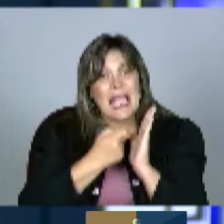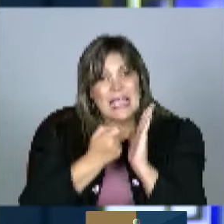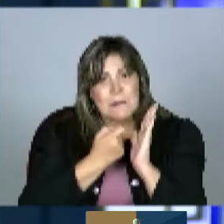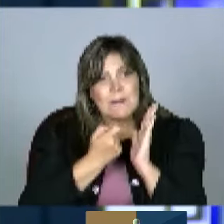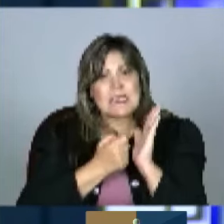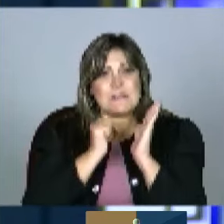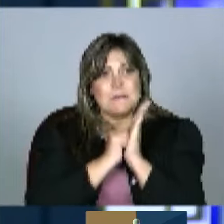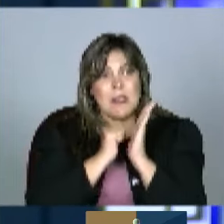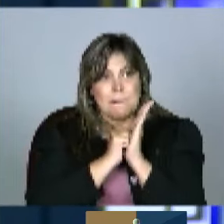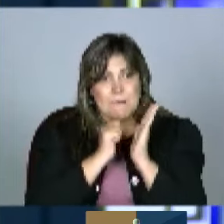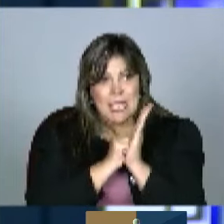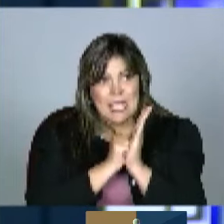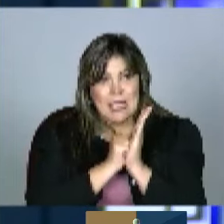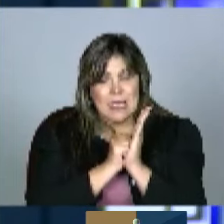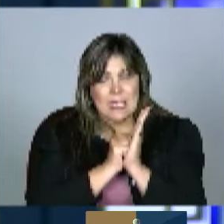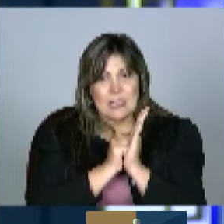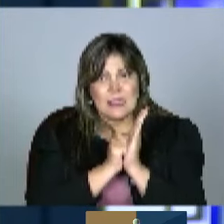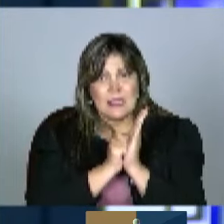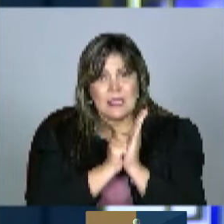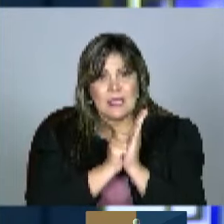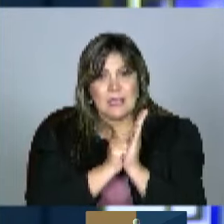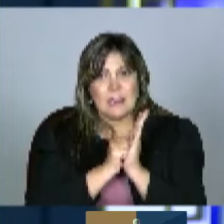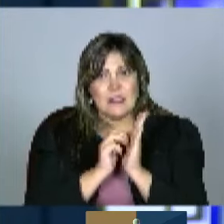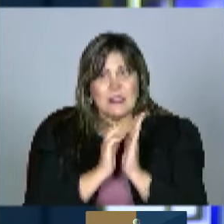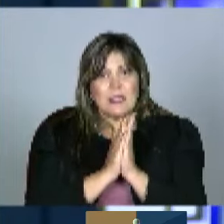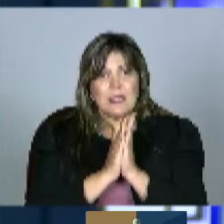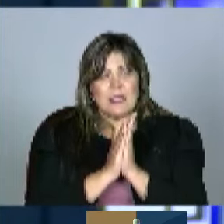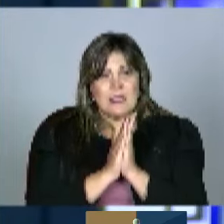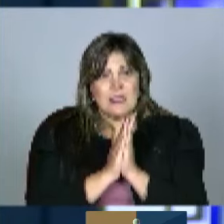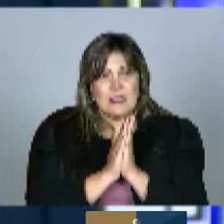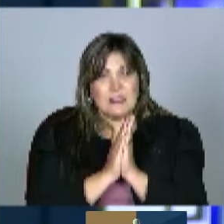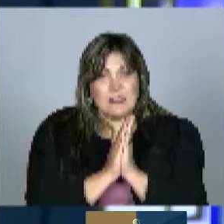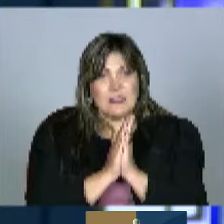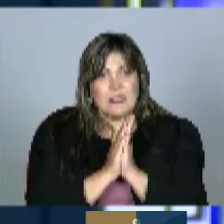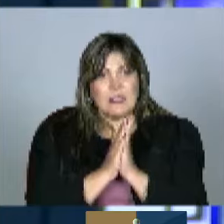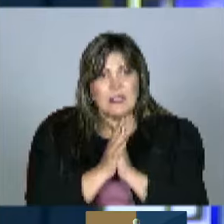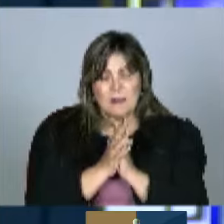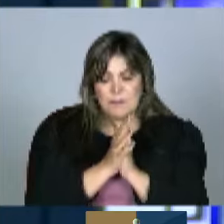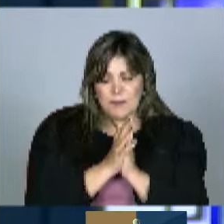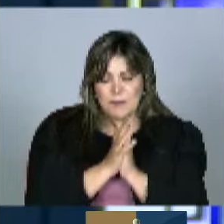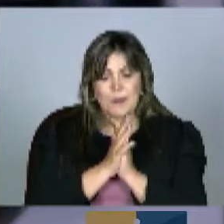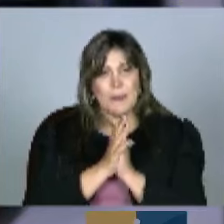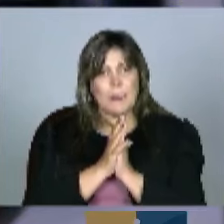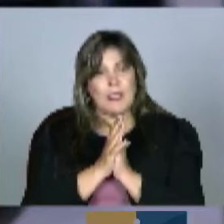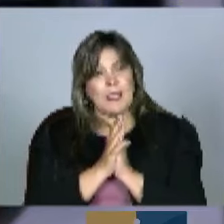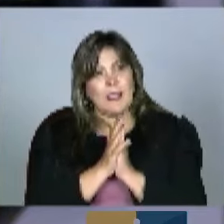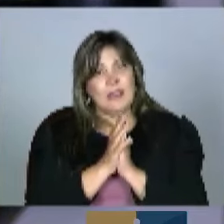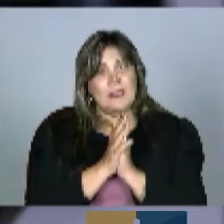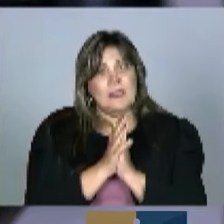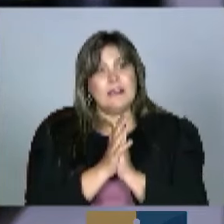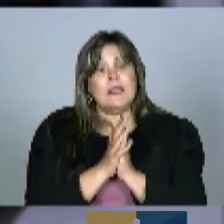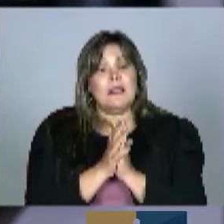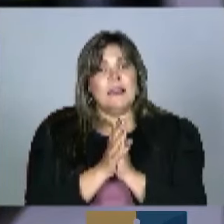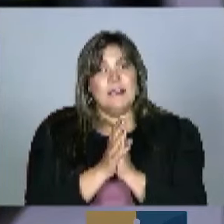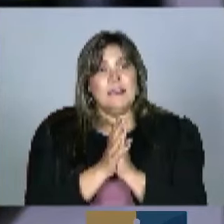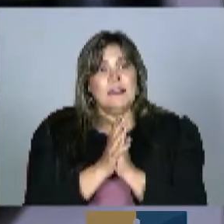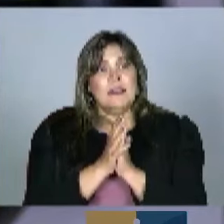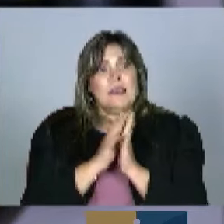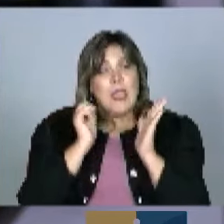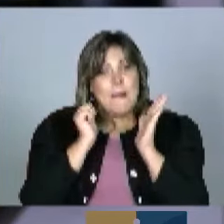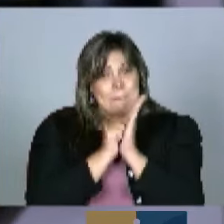الولدين سلامه وك واط يا مريم التليفزيون ي يعني يا استاذ انوار زياده التوضيح لسياده المستشار